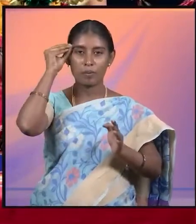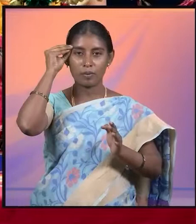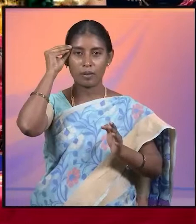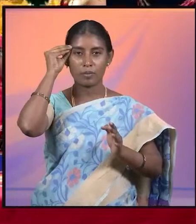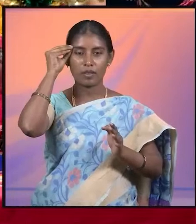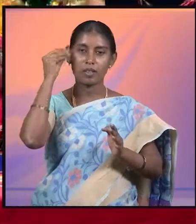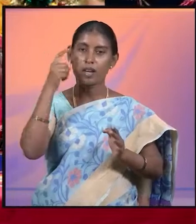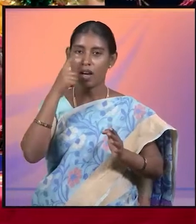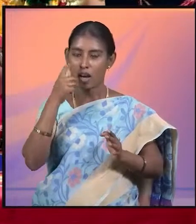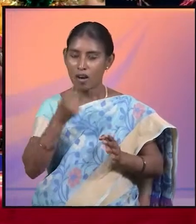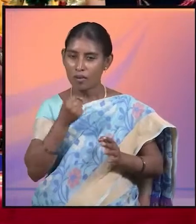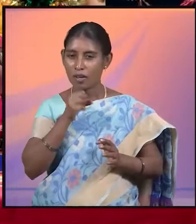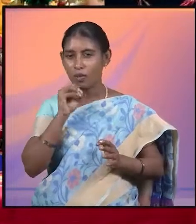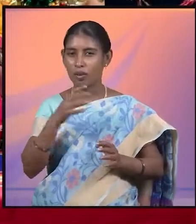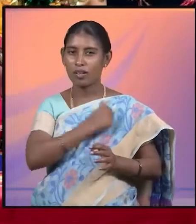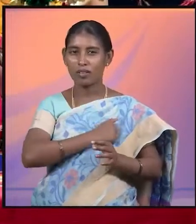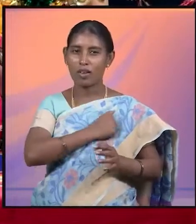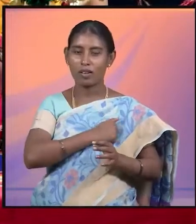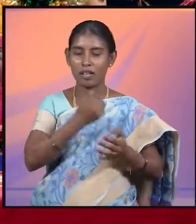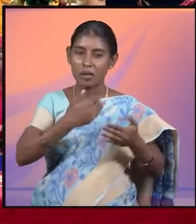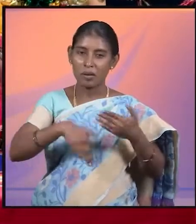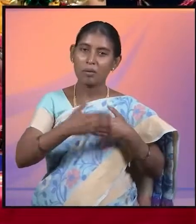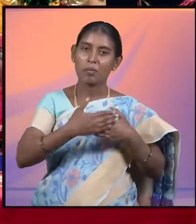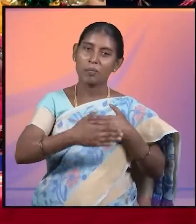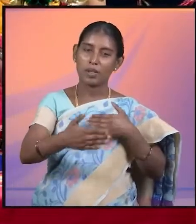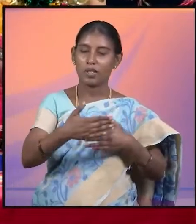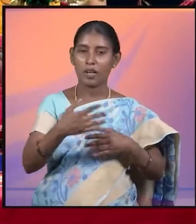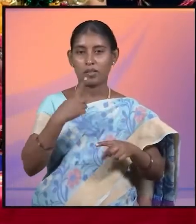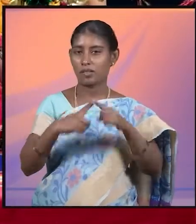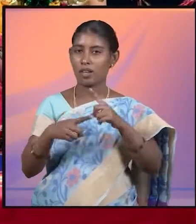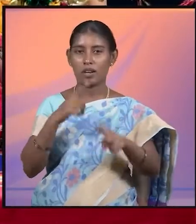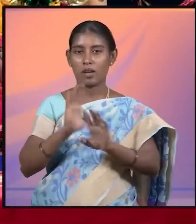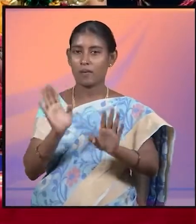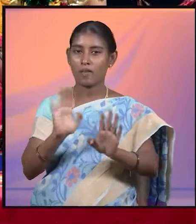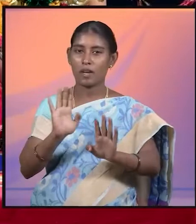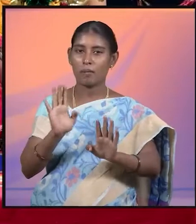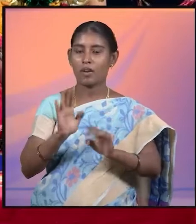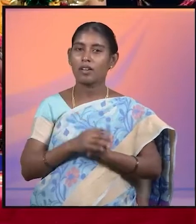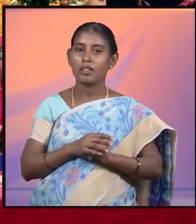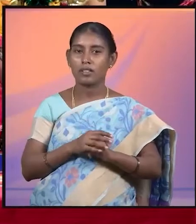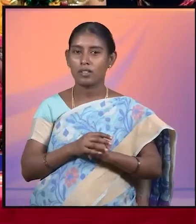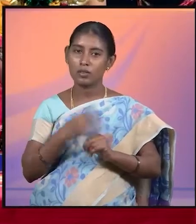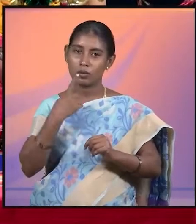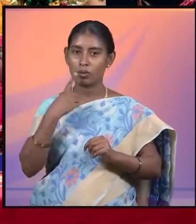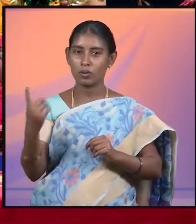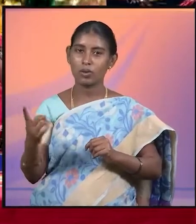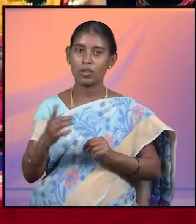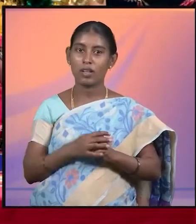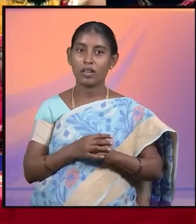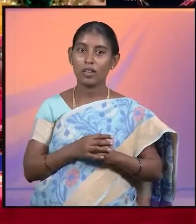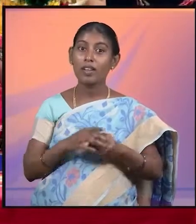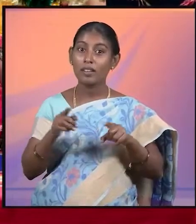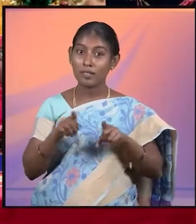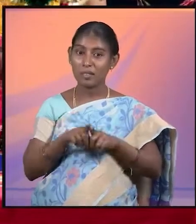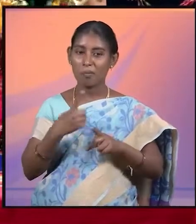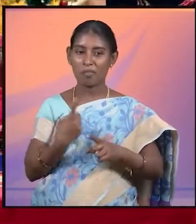முடிவெடுத்து ஔவையாரிடம் சொல்றாரு. தான் இப்படி தனி ஒரு பெண்ணா சென்று